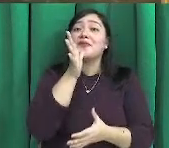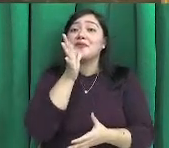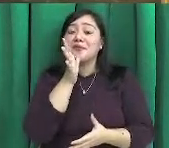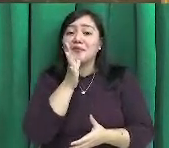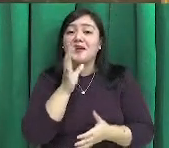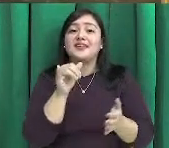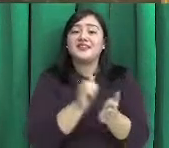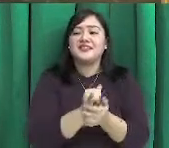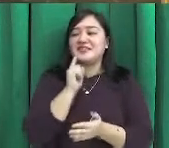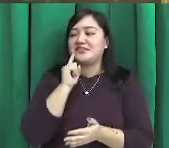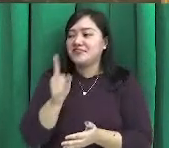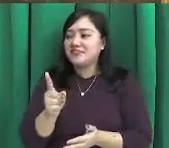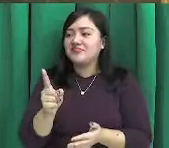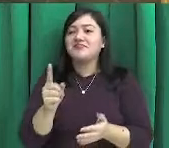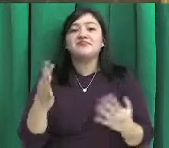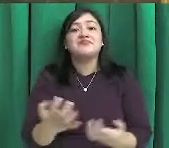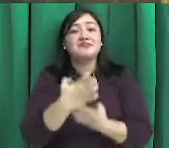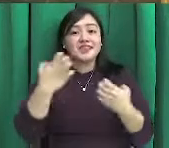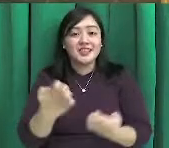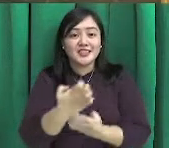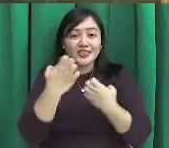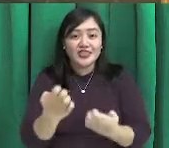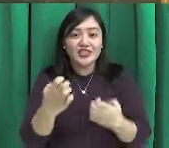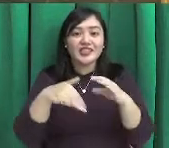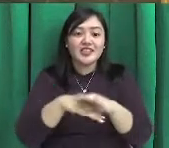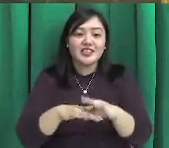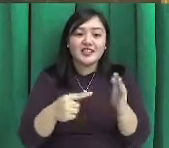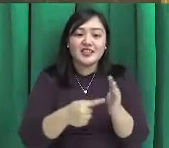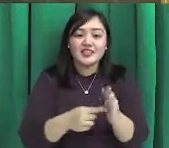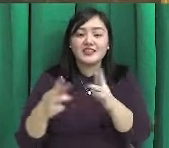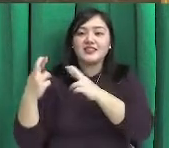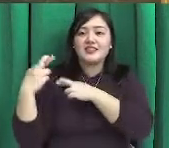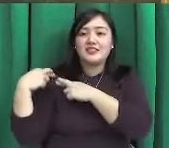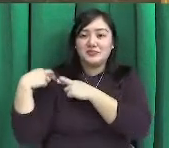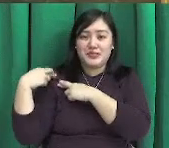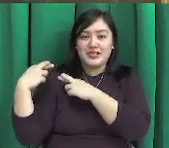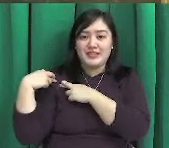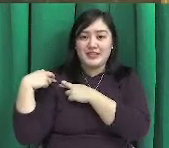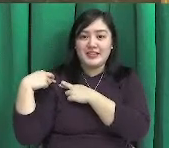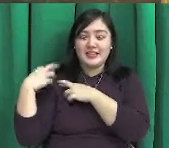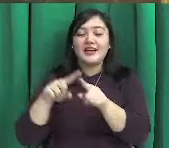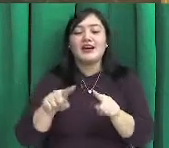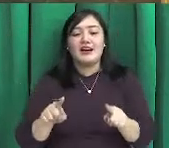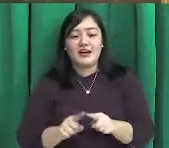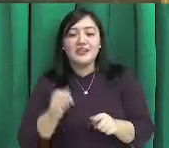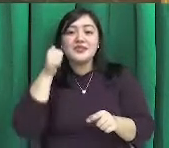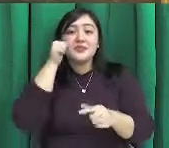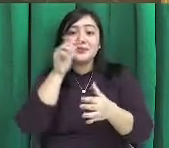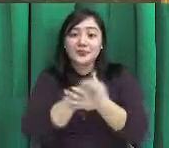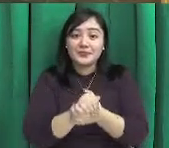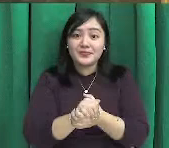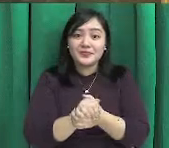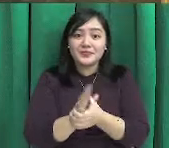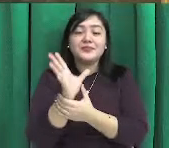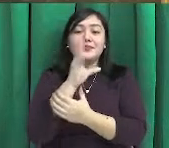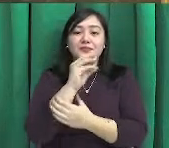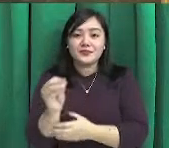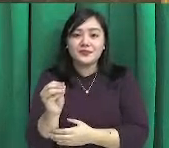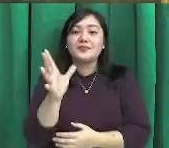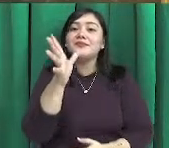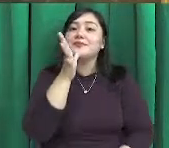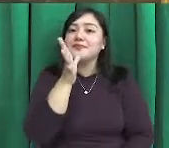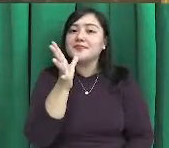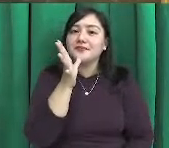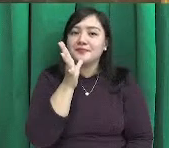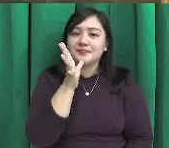trabaho, ganitong klaseng katungkulan o katayuan bilang isang asawang babae at bilang isang asawang,